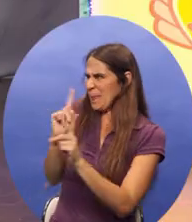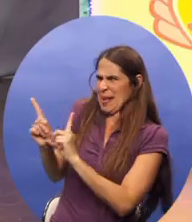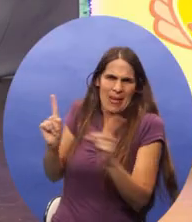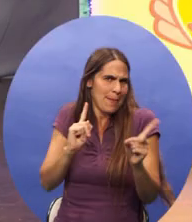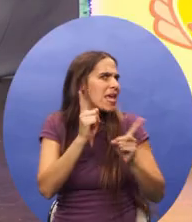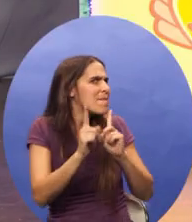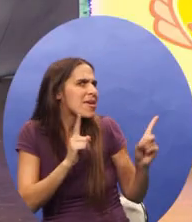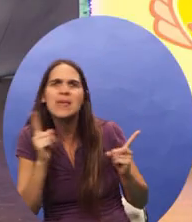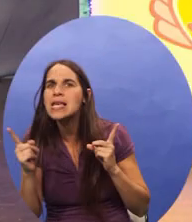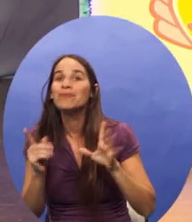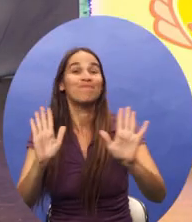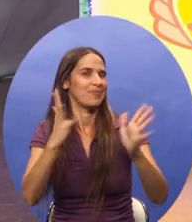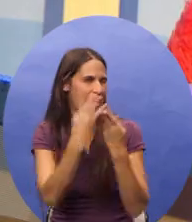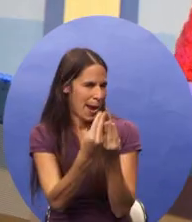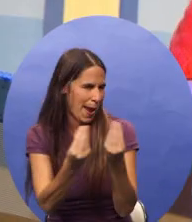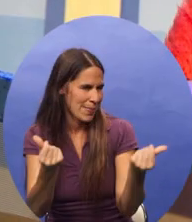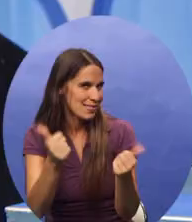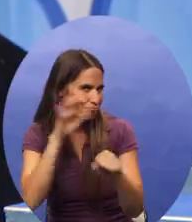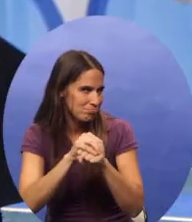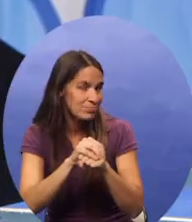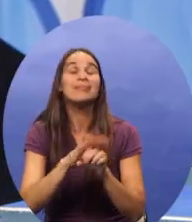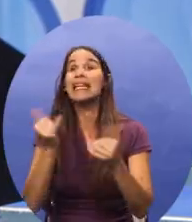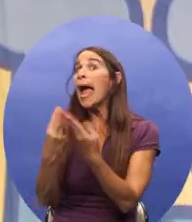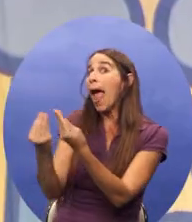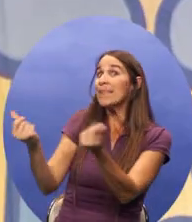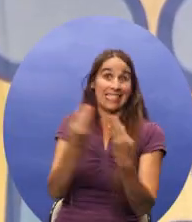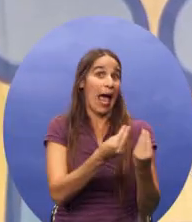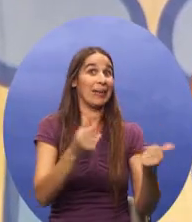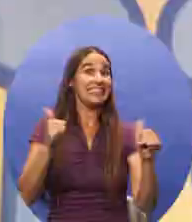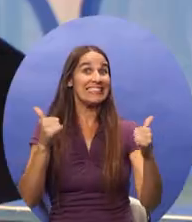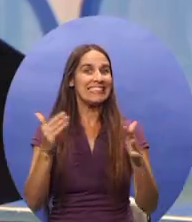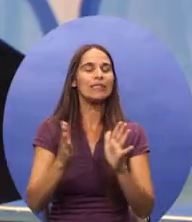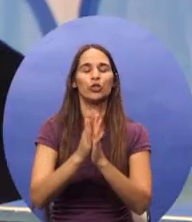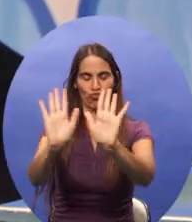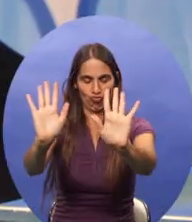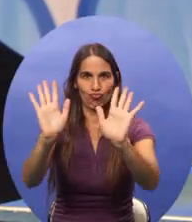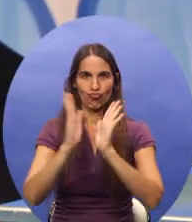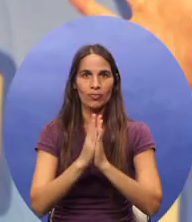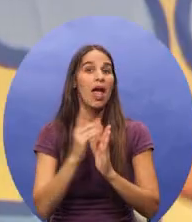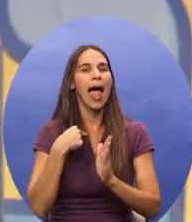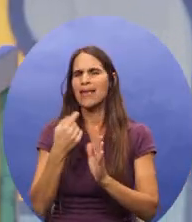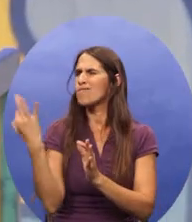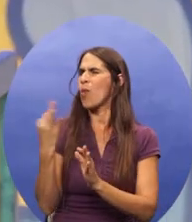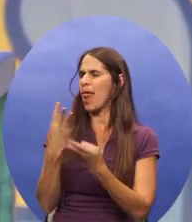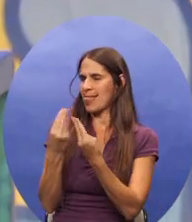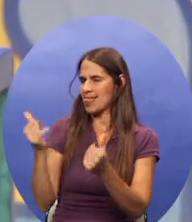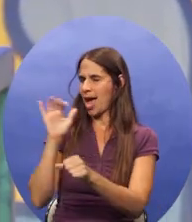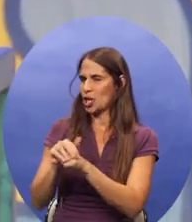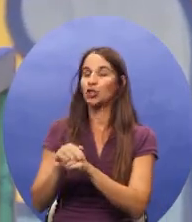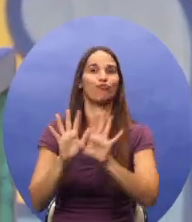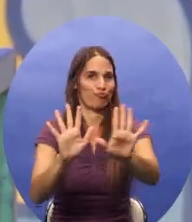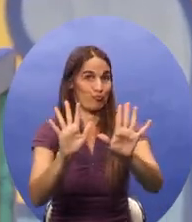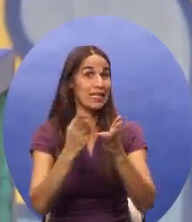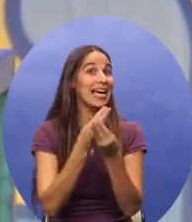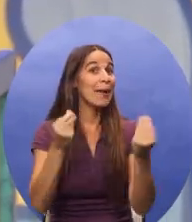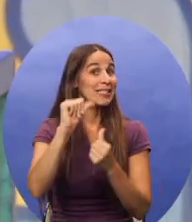מי? אני אתן לכם רמז ואתם תנסו... רמז, רמז, רמז, רמז. אני מעולה בניחושים. אז שימו לב, הרמז הראשון